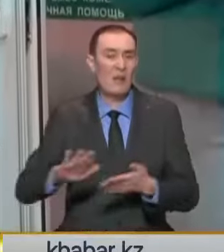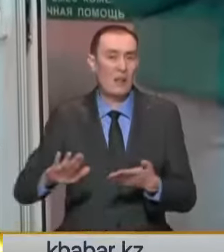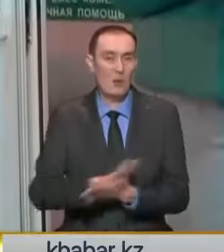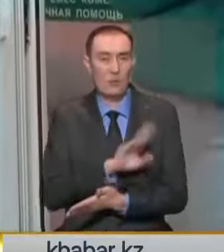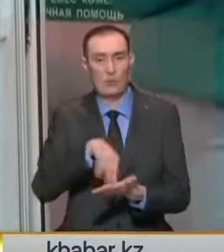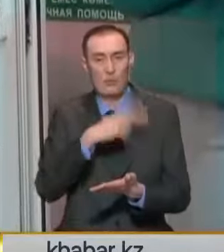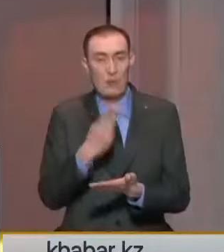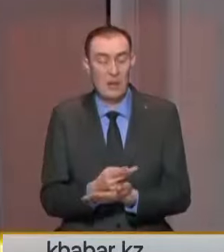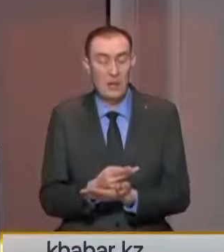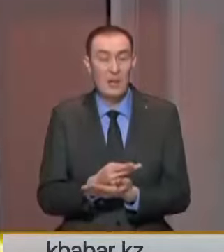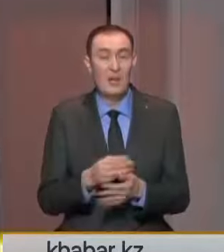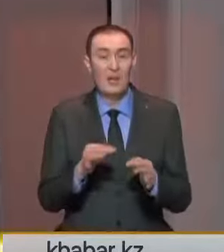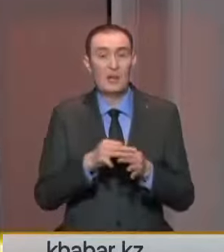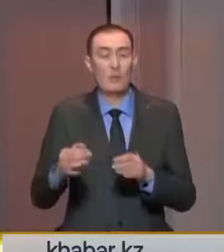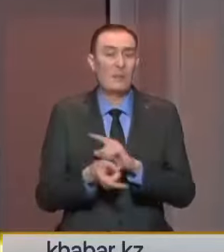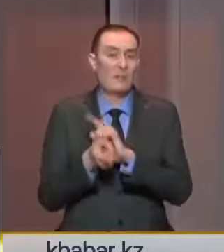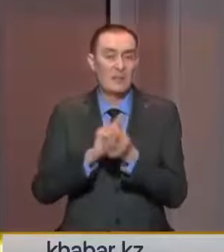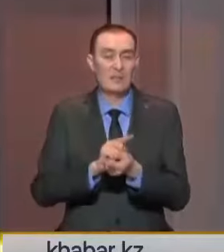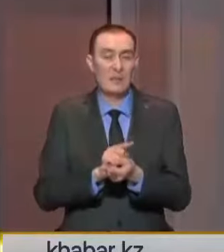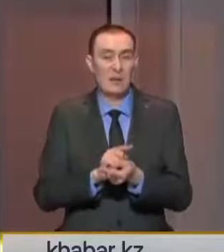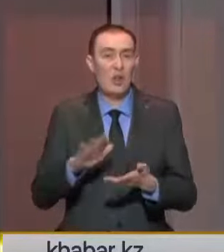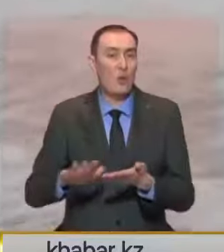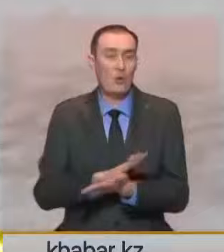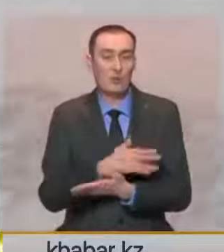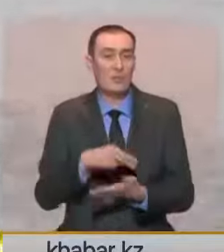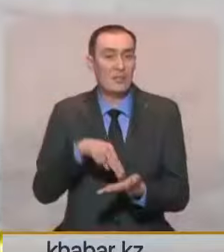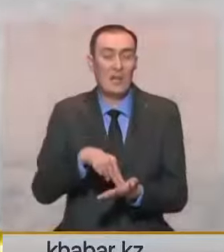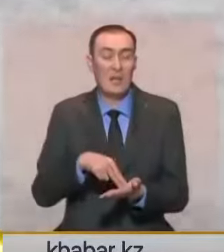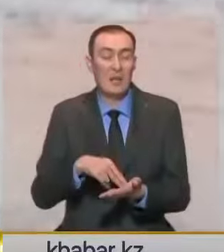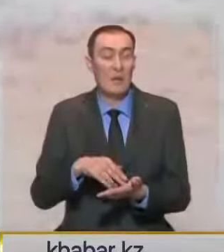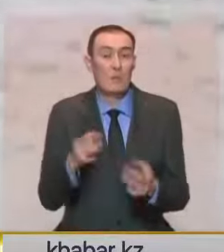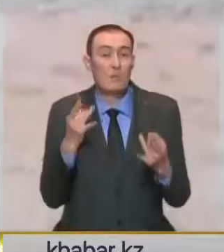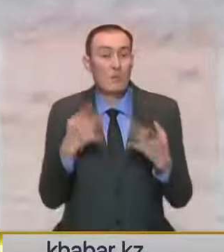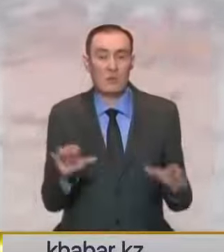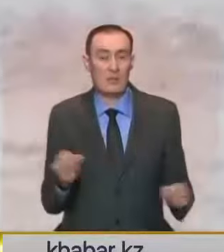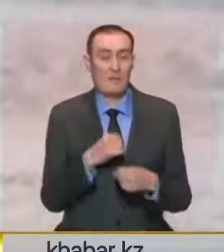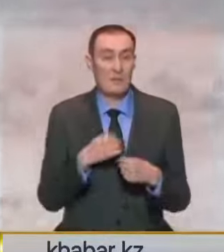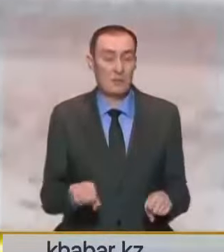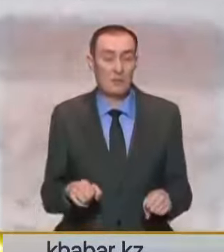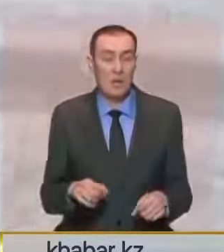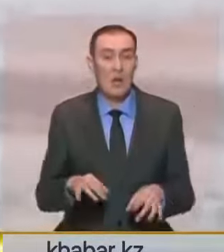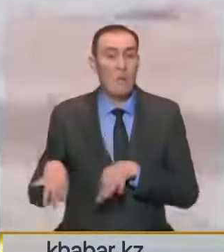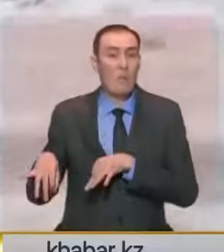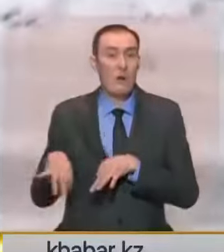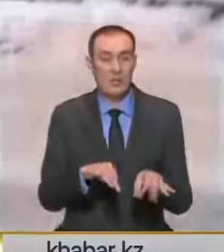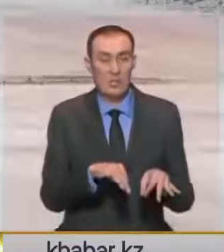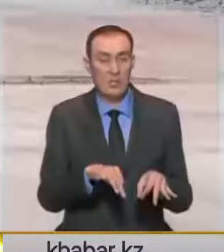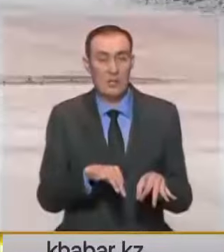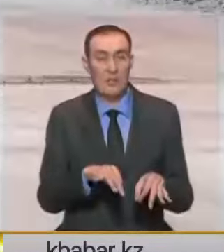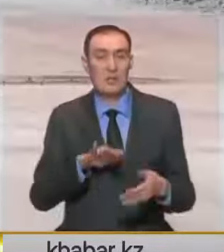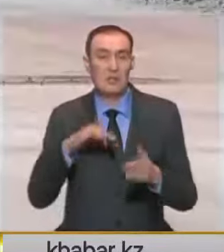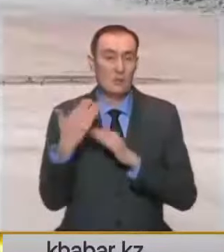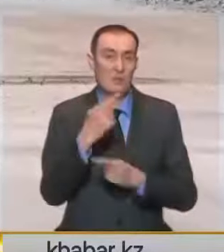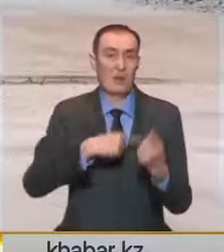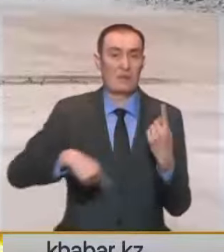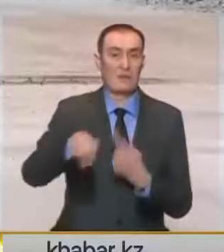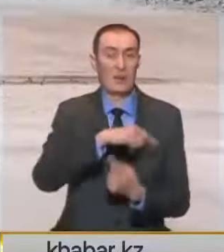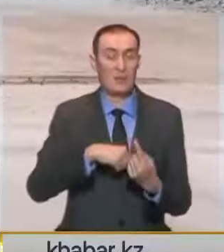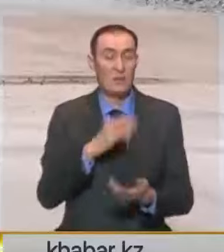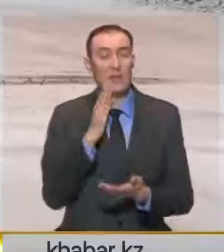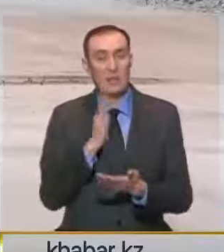гололеда. Регион превратился в огромный каток. Устоять на ногах порой просто невозможно. Машины заносит и